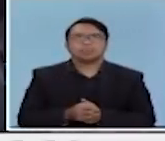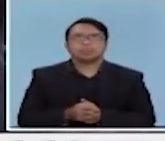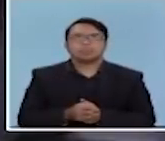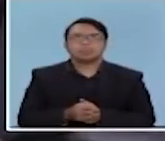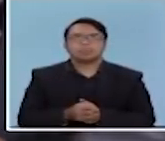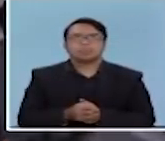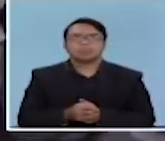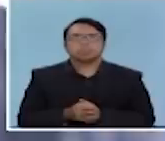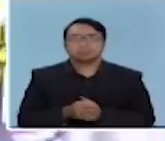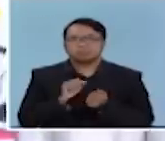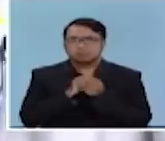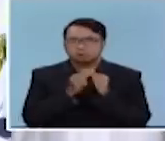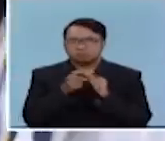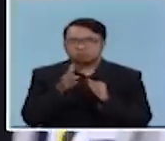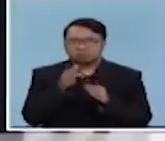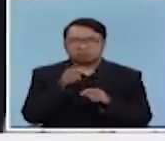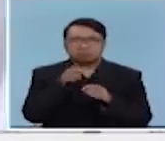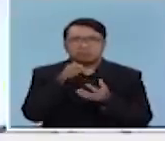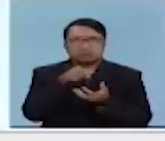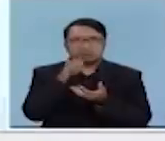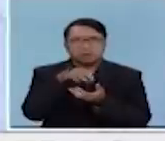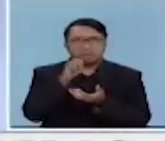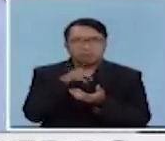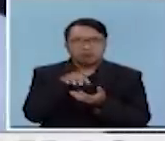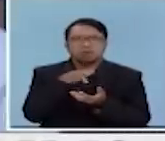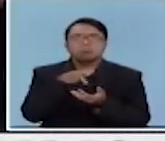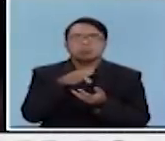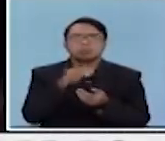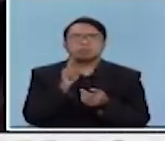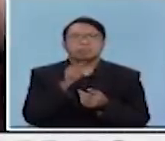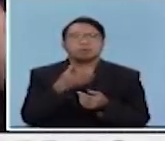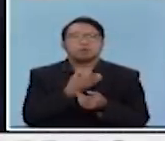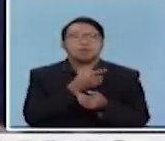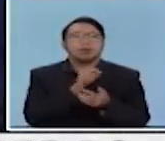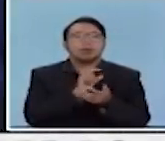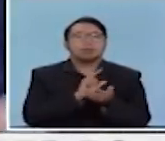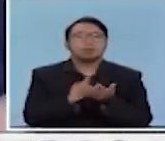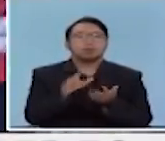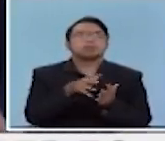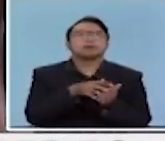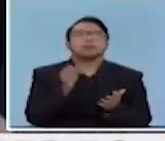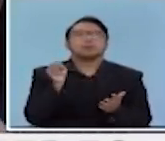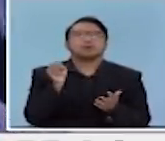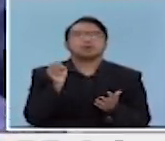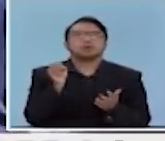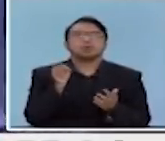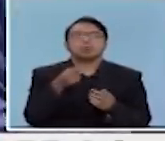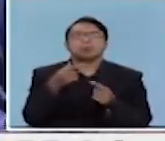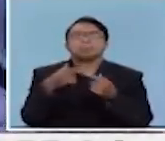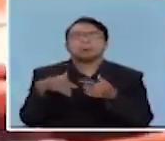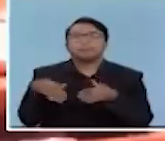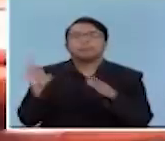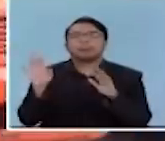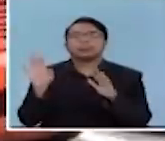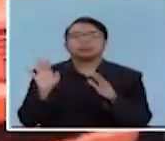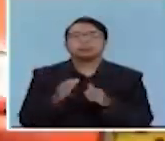Kasus prank sembako sampah ini usai setelah korban mencabut laporan polisi. Ferdian serta dua rekannya akhirnya dinyatakan bebas. Tim